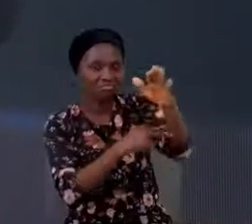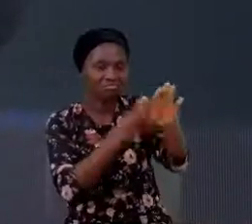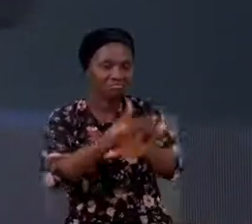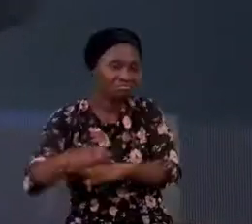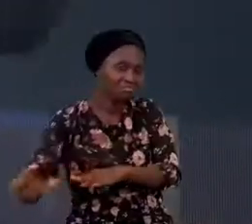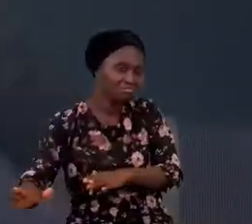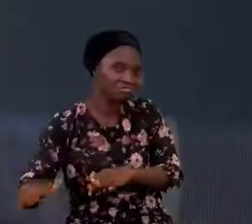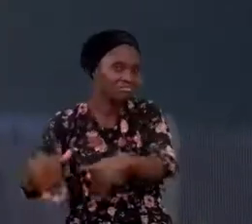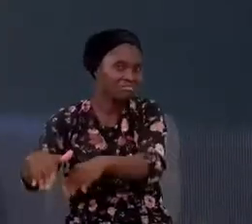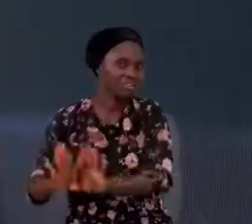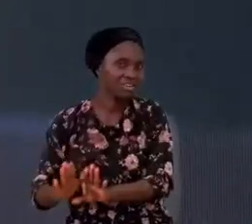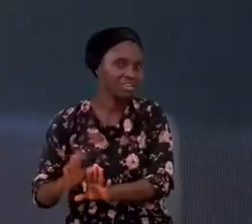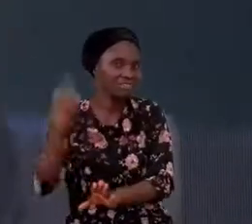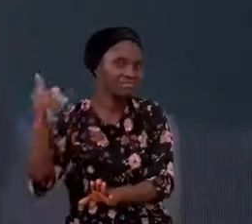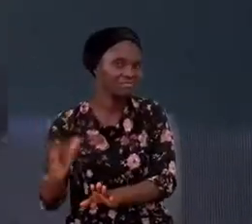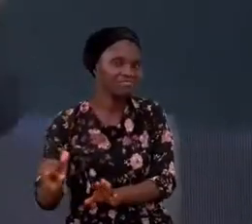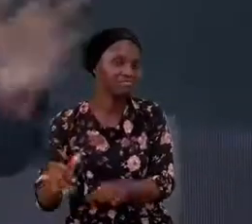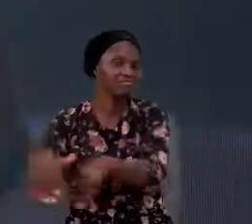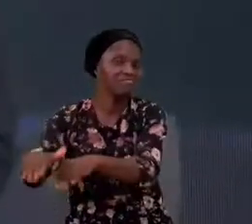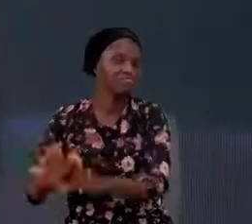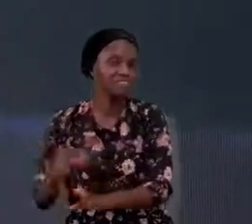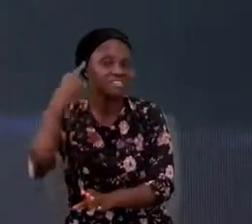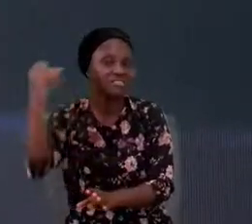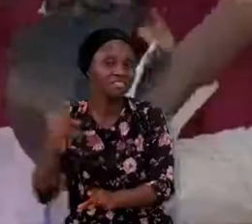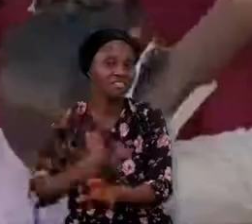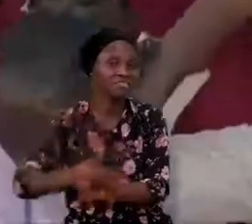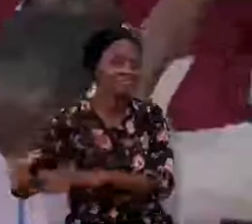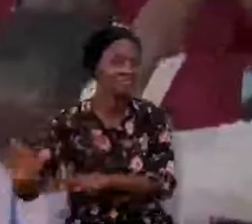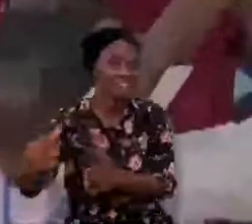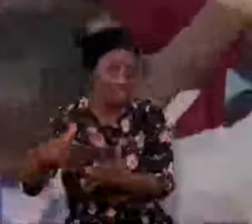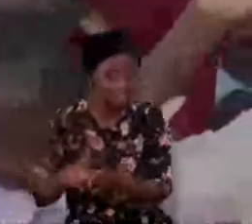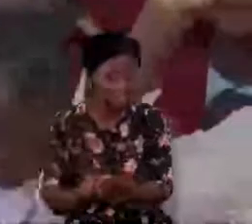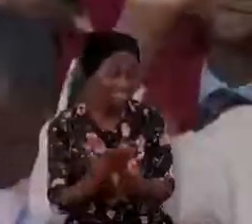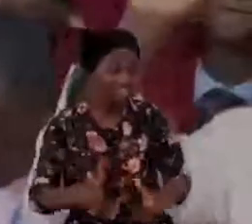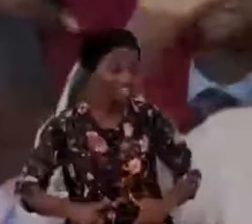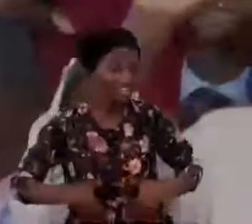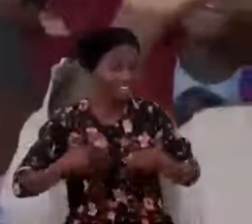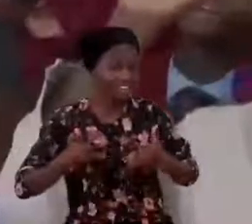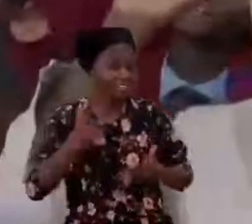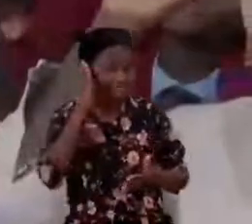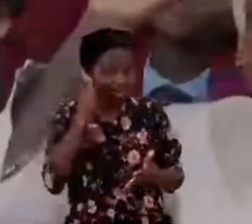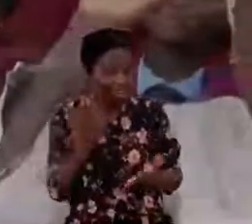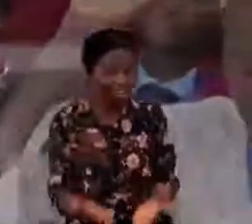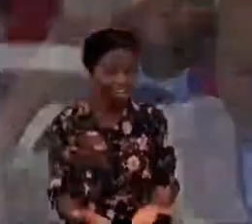vie ressuscitera et se lèvera dans ta vie au nom de Jésus.